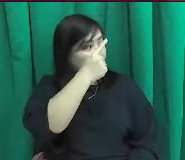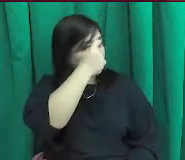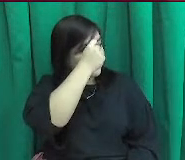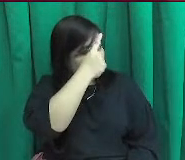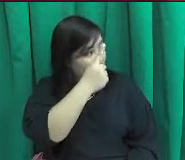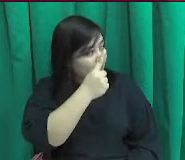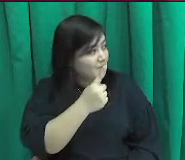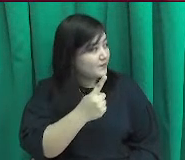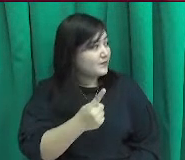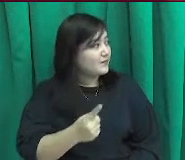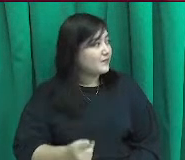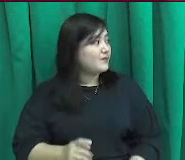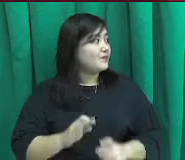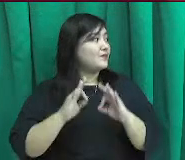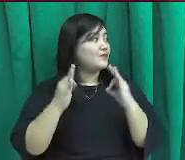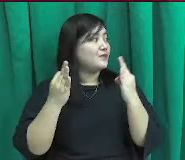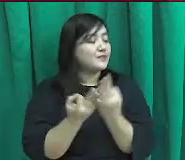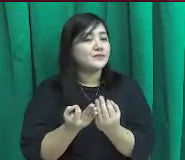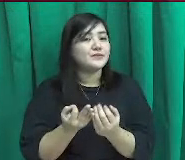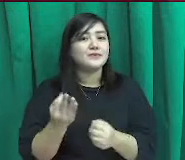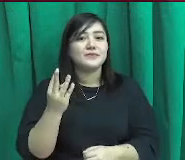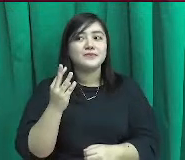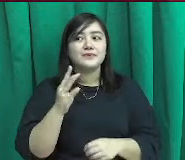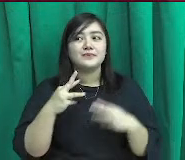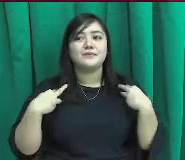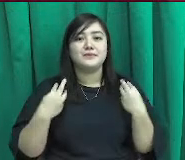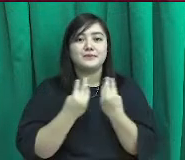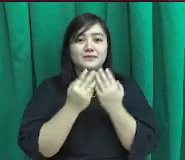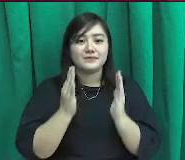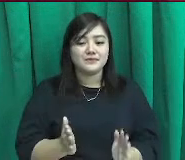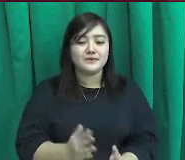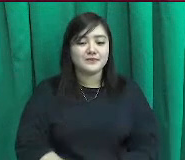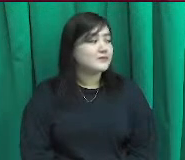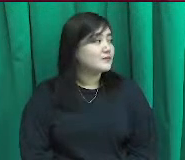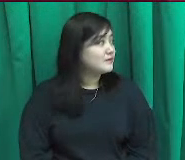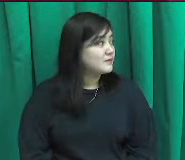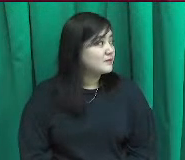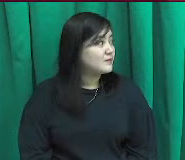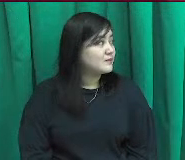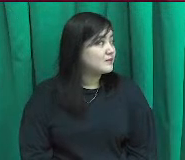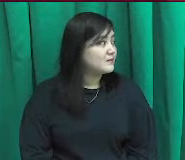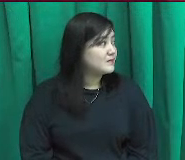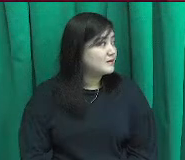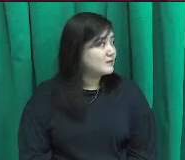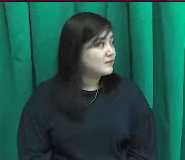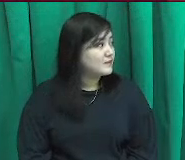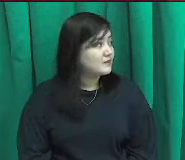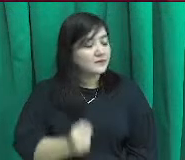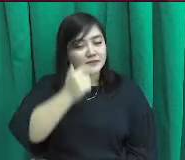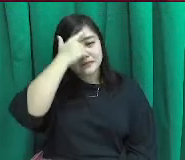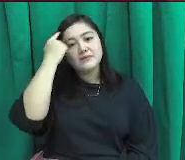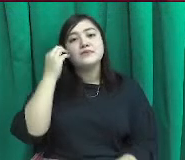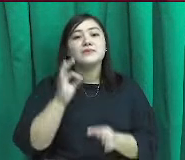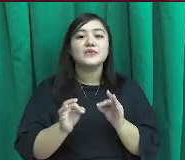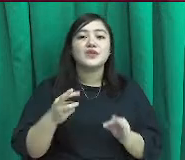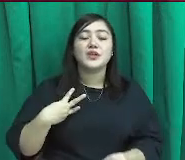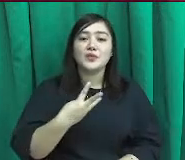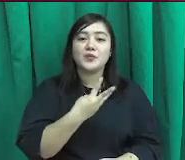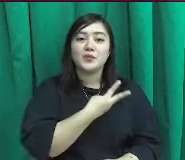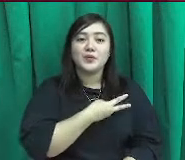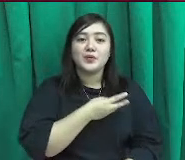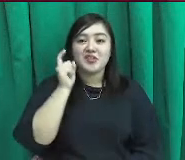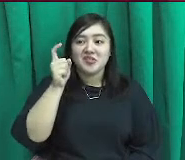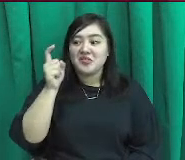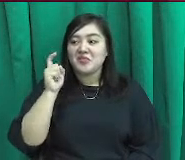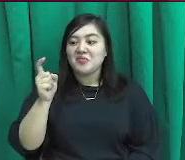pamilya. So, ganun tayo Yan totoo yan. At kung aapurahin natin, wala pong halaman na inapura para, uy,